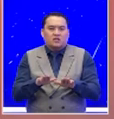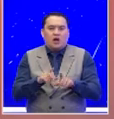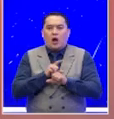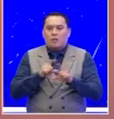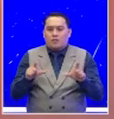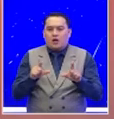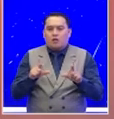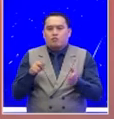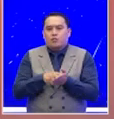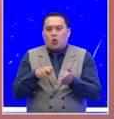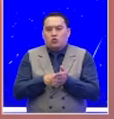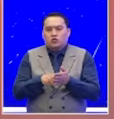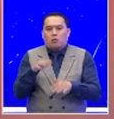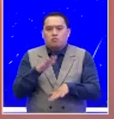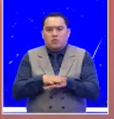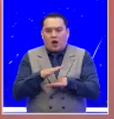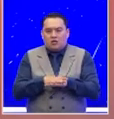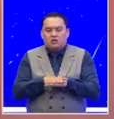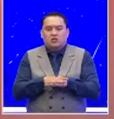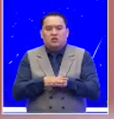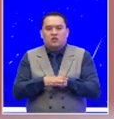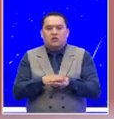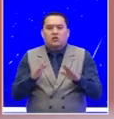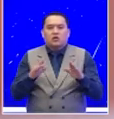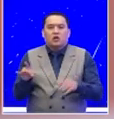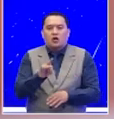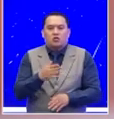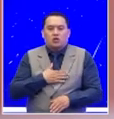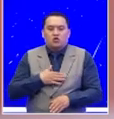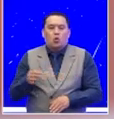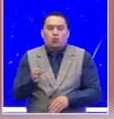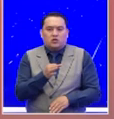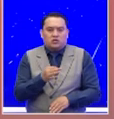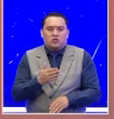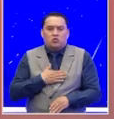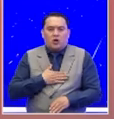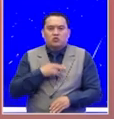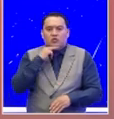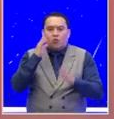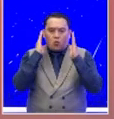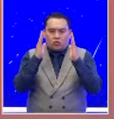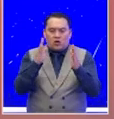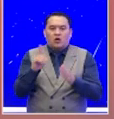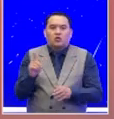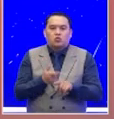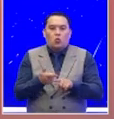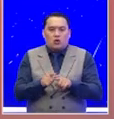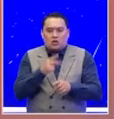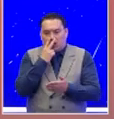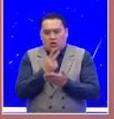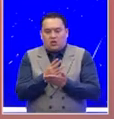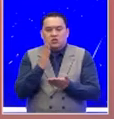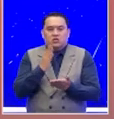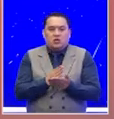объекты, как Казпочта, банки второго уровня и жилые районы нашей области. Особое внимание уделяется тем районам, в которых зафиксированы